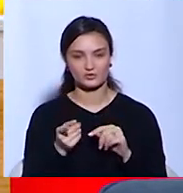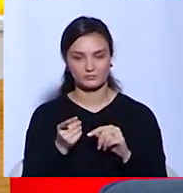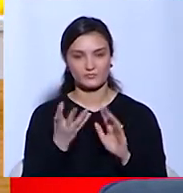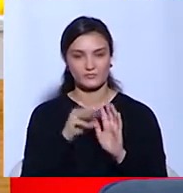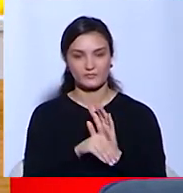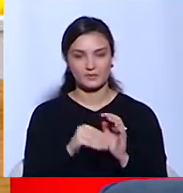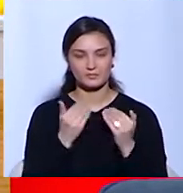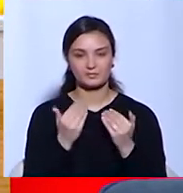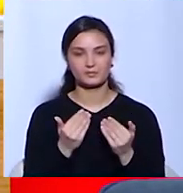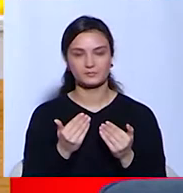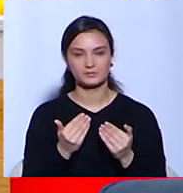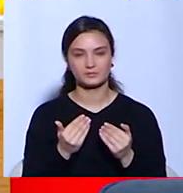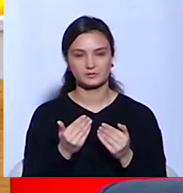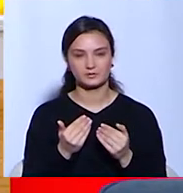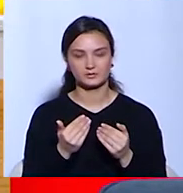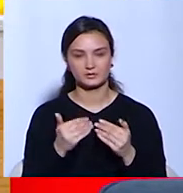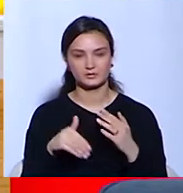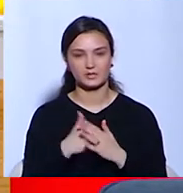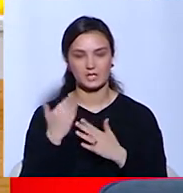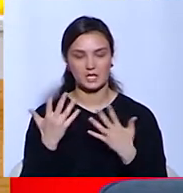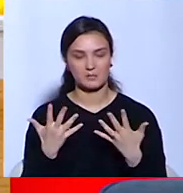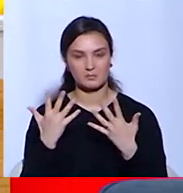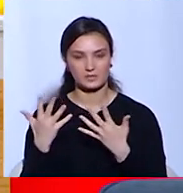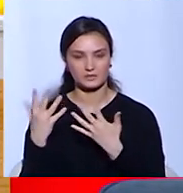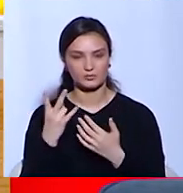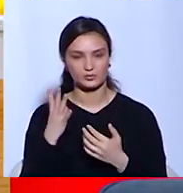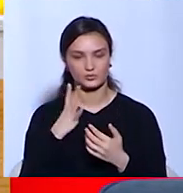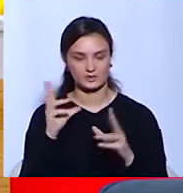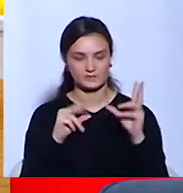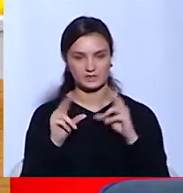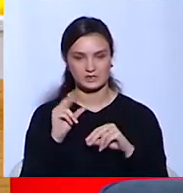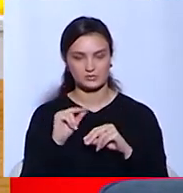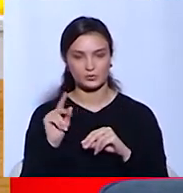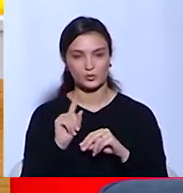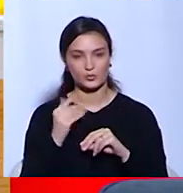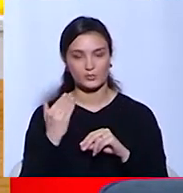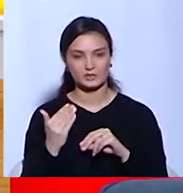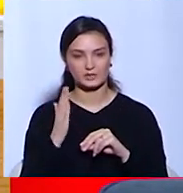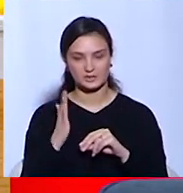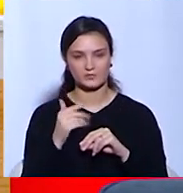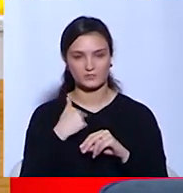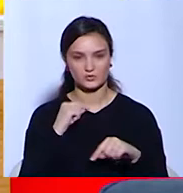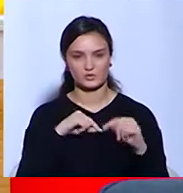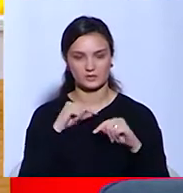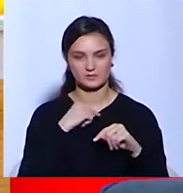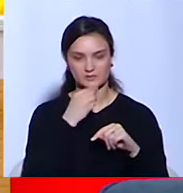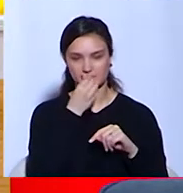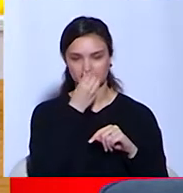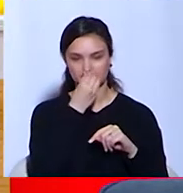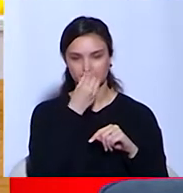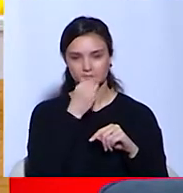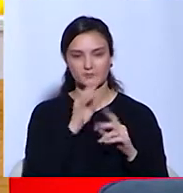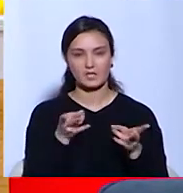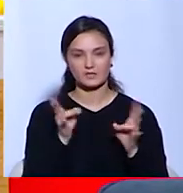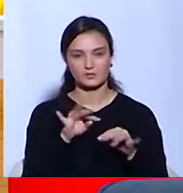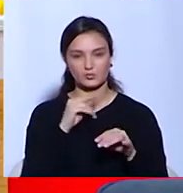მათი უჩვეულო ახალი ეფექტები უნდა გათვალისწინებული ჰქონდეს, რომ მათ ექნებათ გავლენა ჩვენს ორგანიზმზე და არ დავტოვოთ